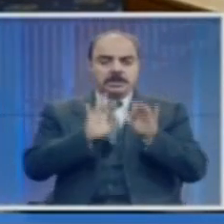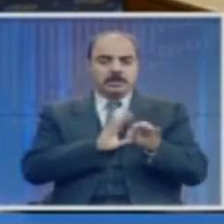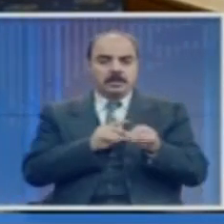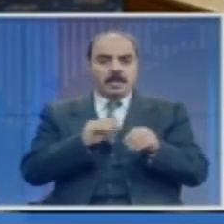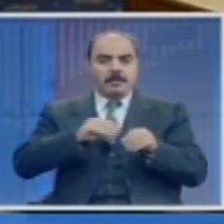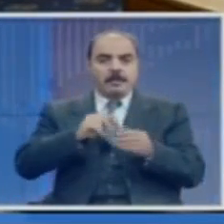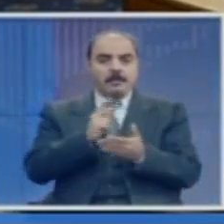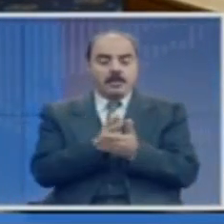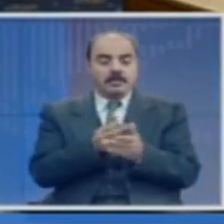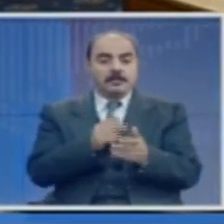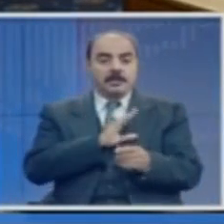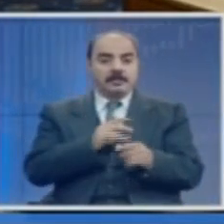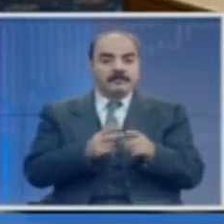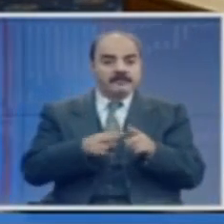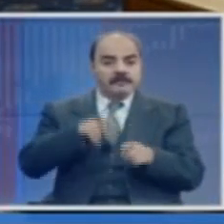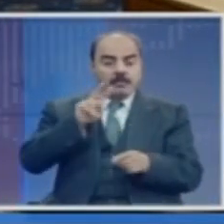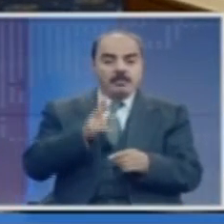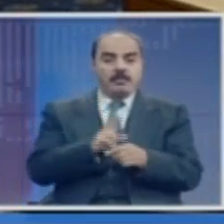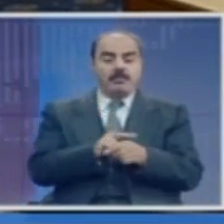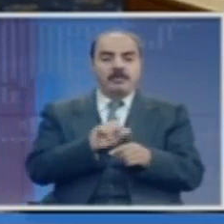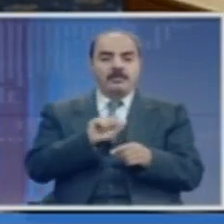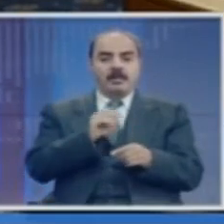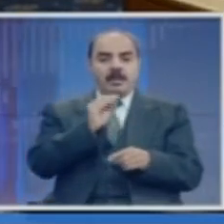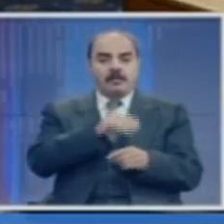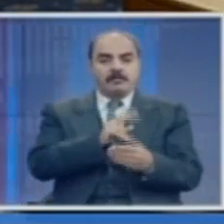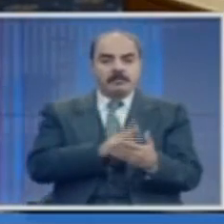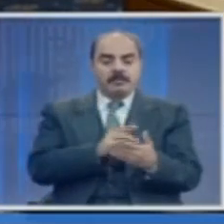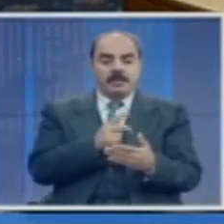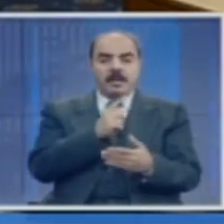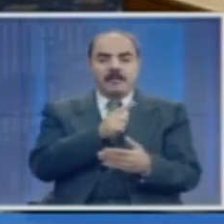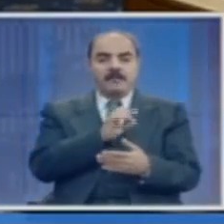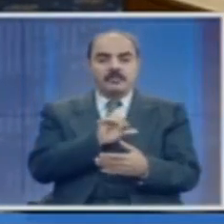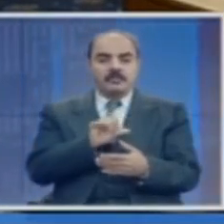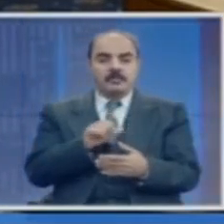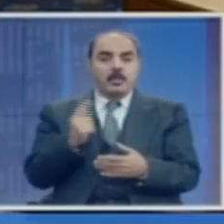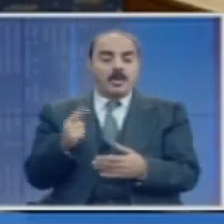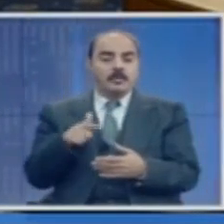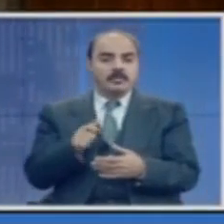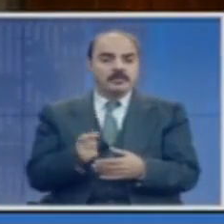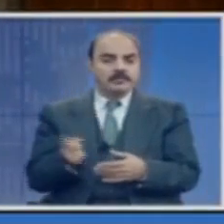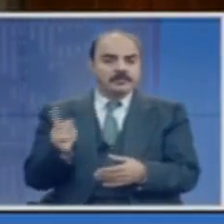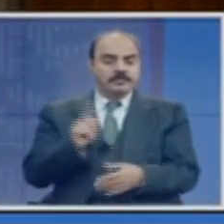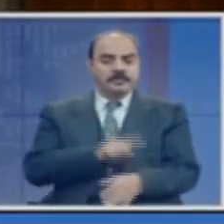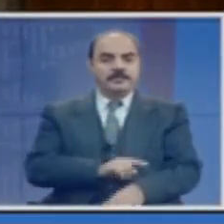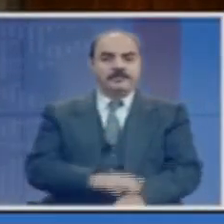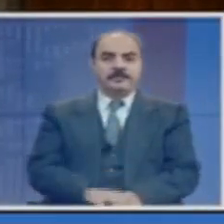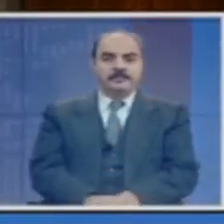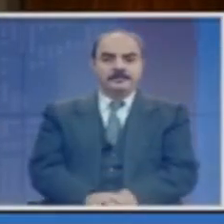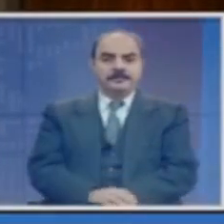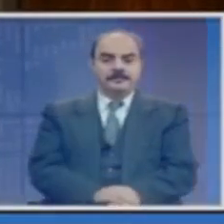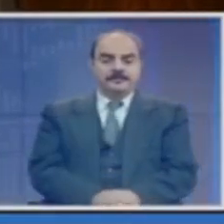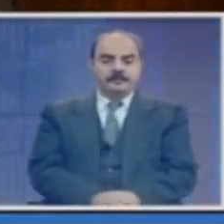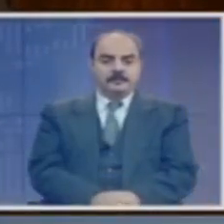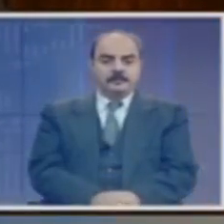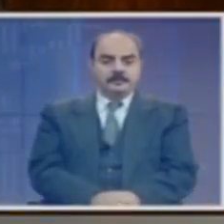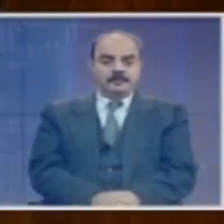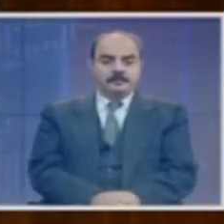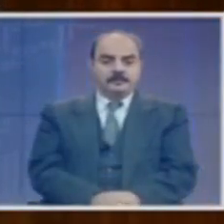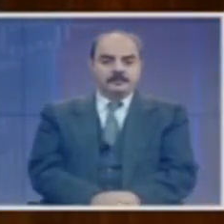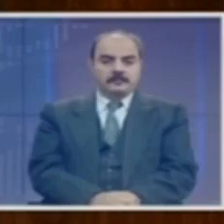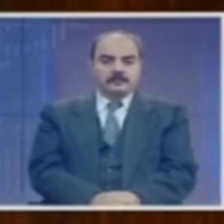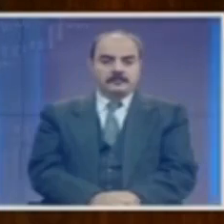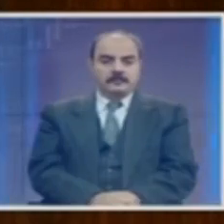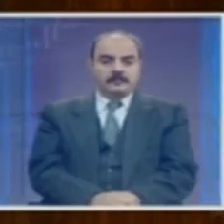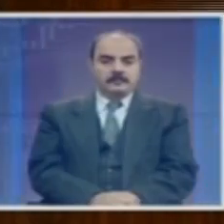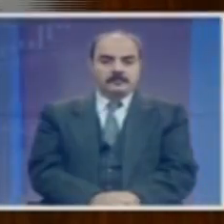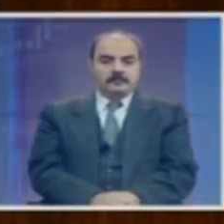الدفاعية وزيادة رواتب القوات الأمريكية، ويقره الكونغرس سنويا منذ عام 1961.